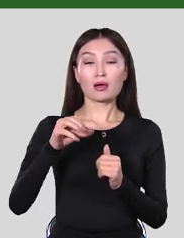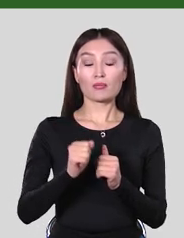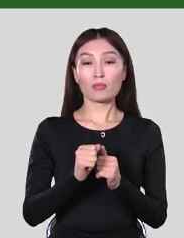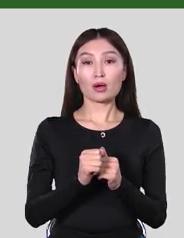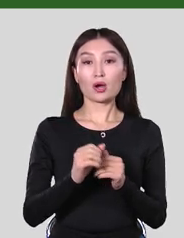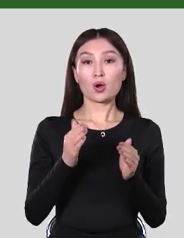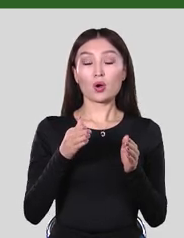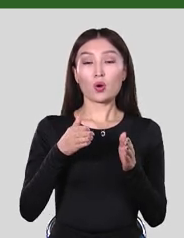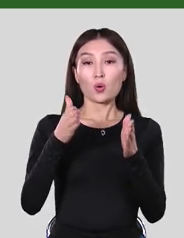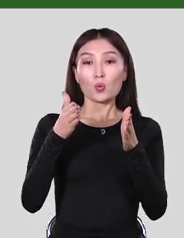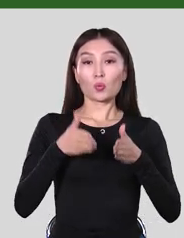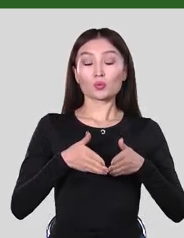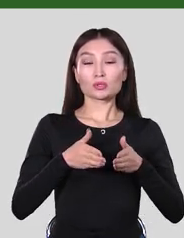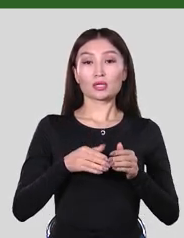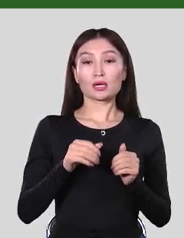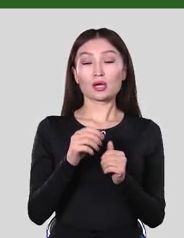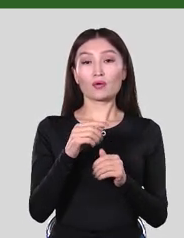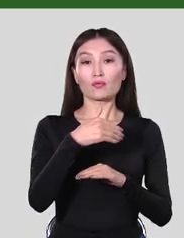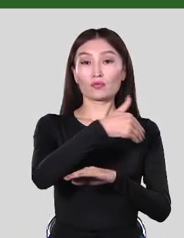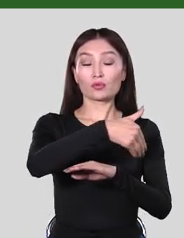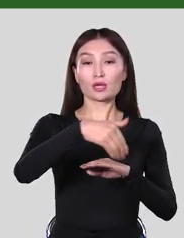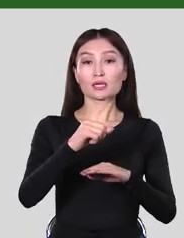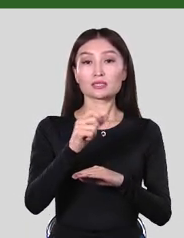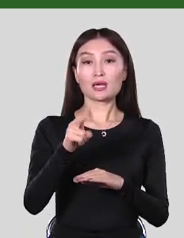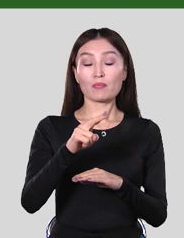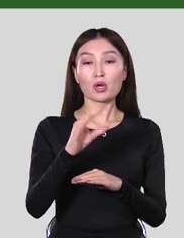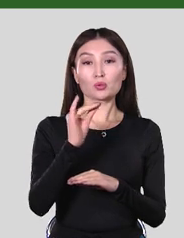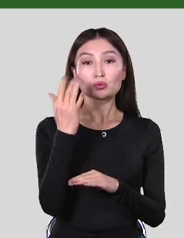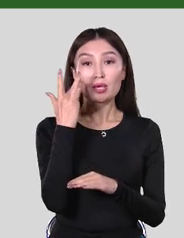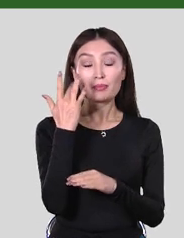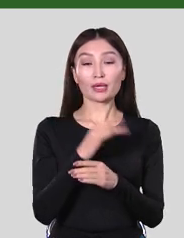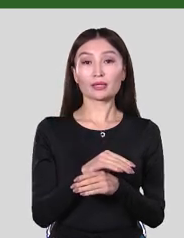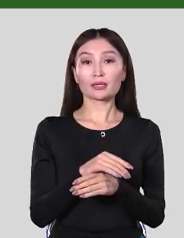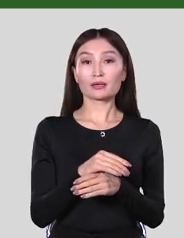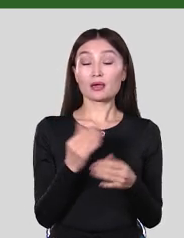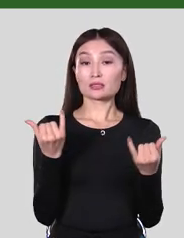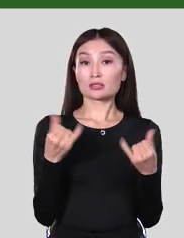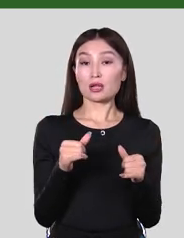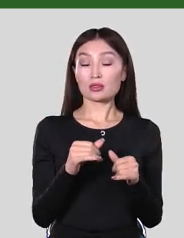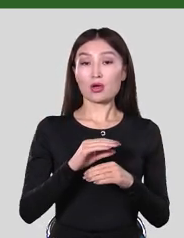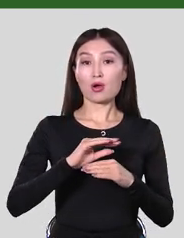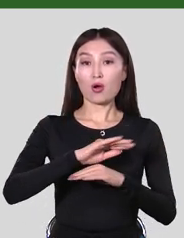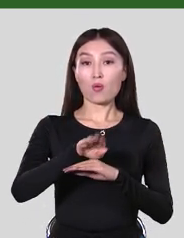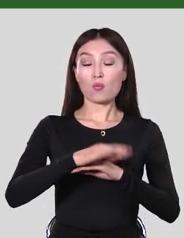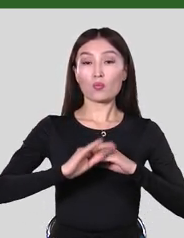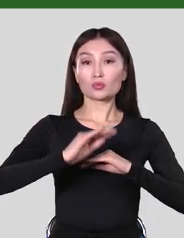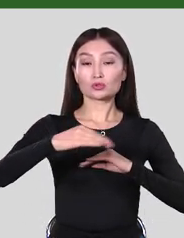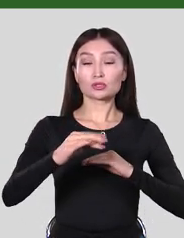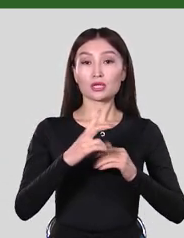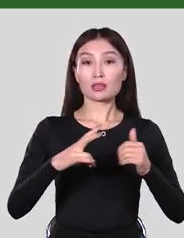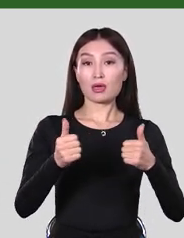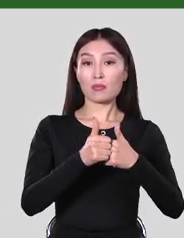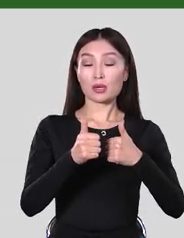протянулась узкой полосой вдоль западных берегов Южной Америки. Странно. Пустыня на берегу